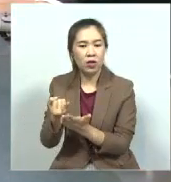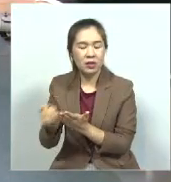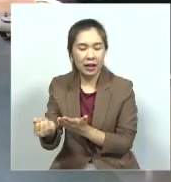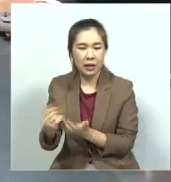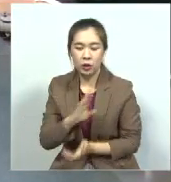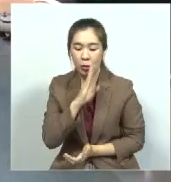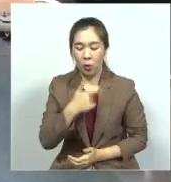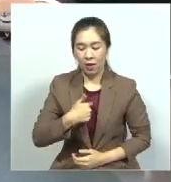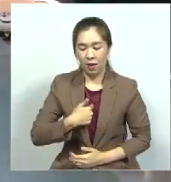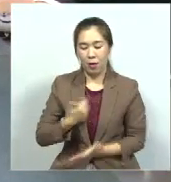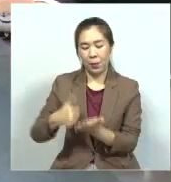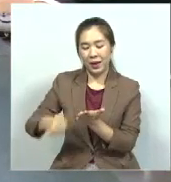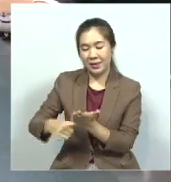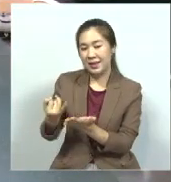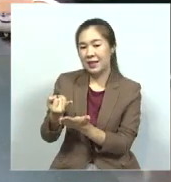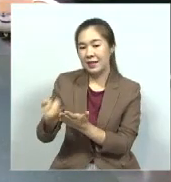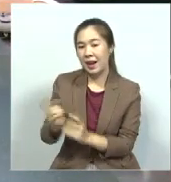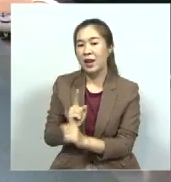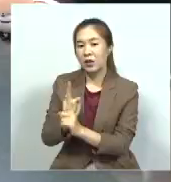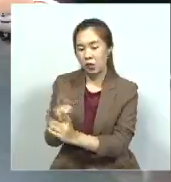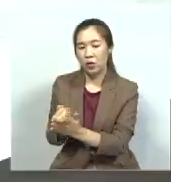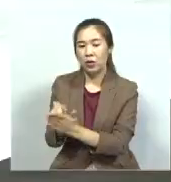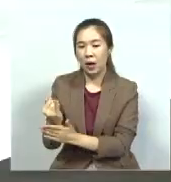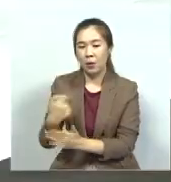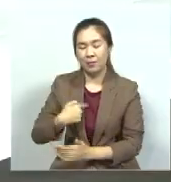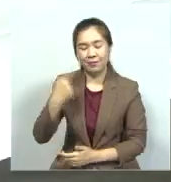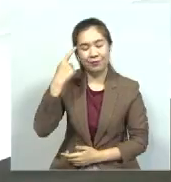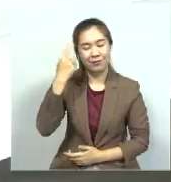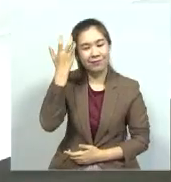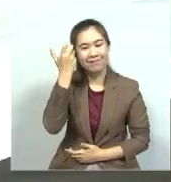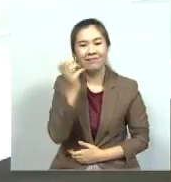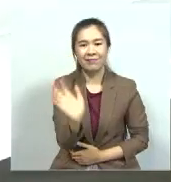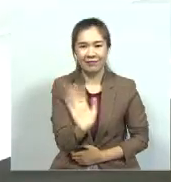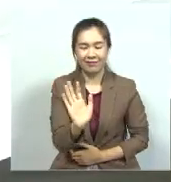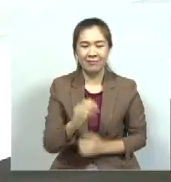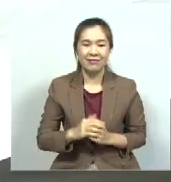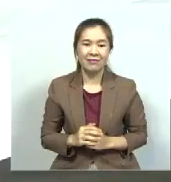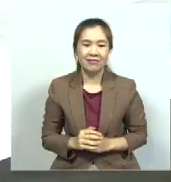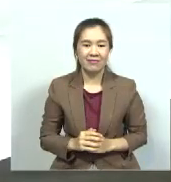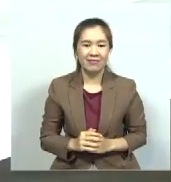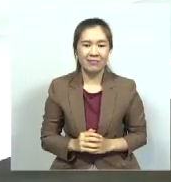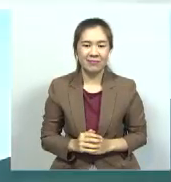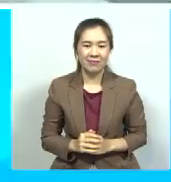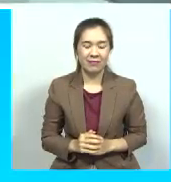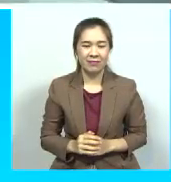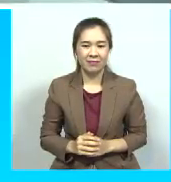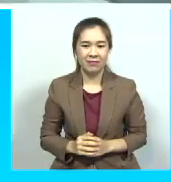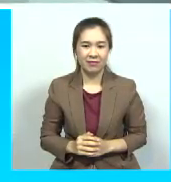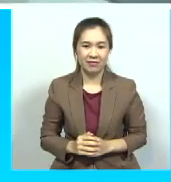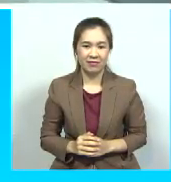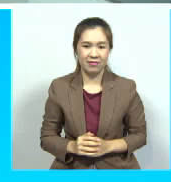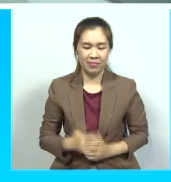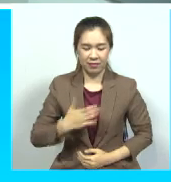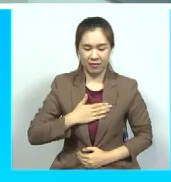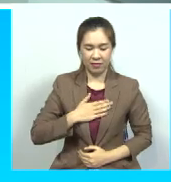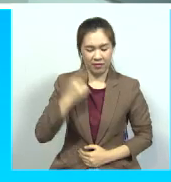าถ้าเราเสียอย่างถูกต้องอยู่แล้วเรื่องนี้ไม่ต้องกังวลค่ะไปฟังประเด็นนี้เพิ่มเติมกันค่ะ ไม่ได้มีเจต